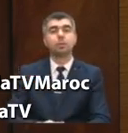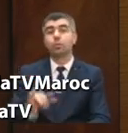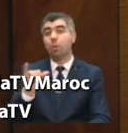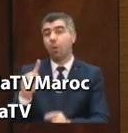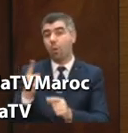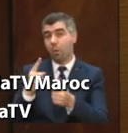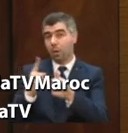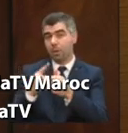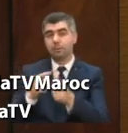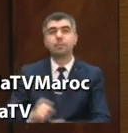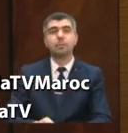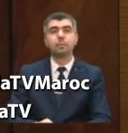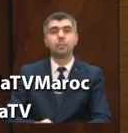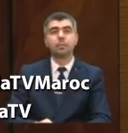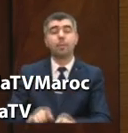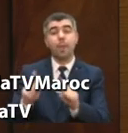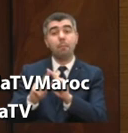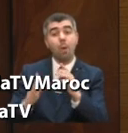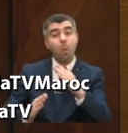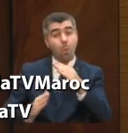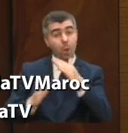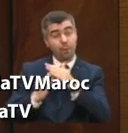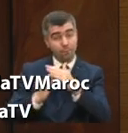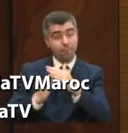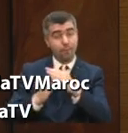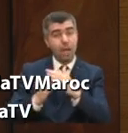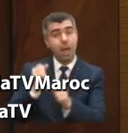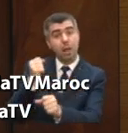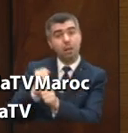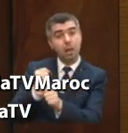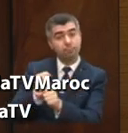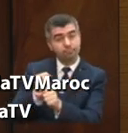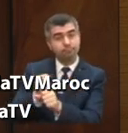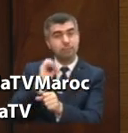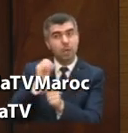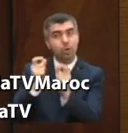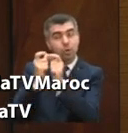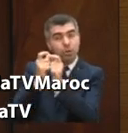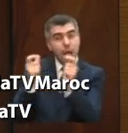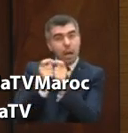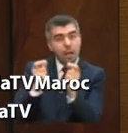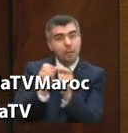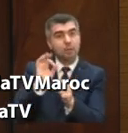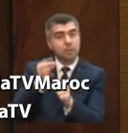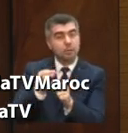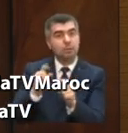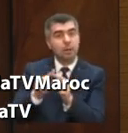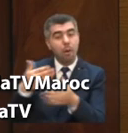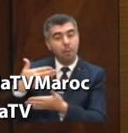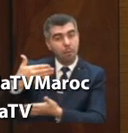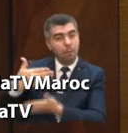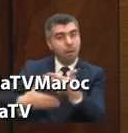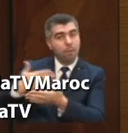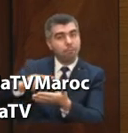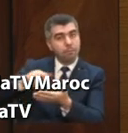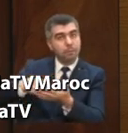أولا، أن يكون قد توقف مؤقتا عن مزاولة نشاطه بموجب قرار إداري بسبب